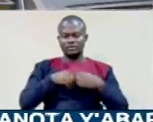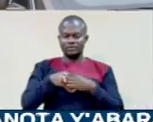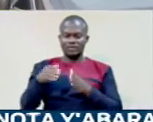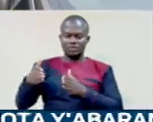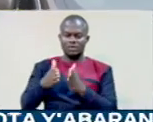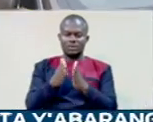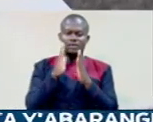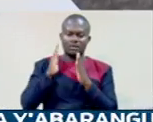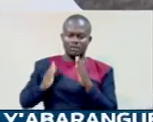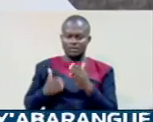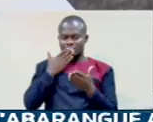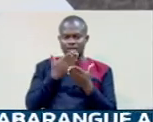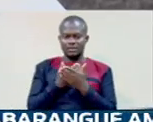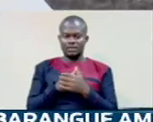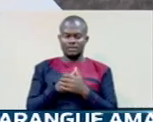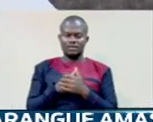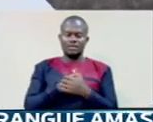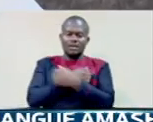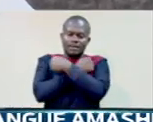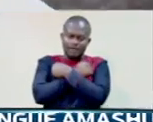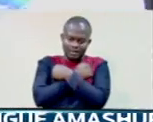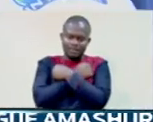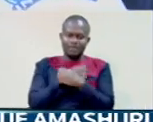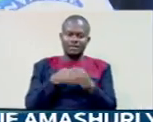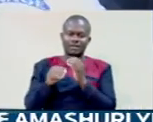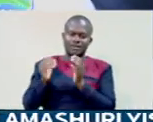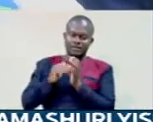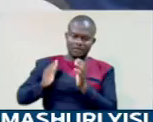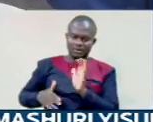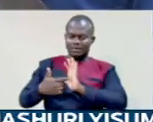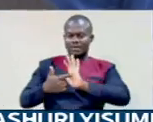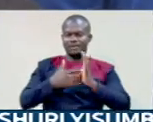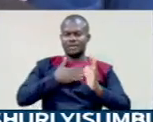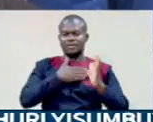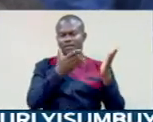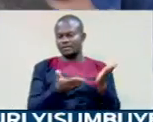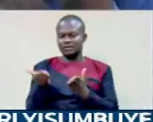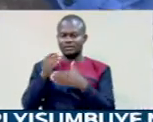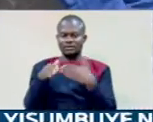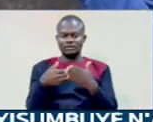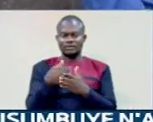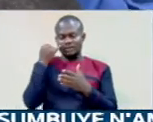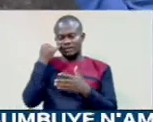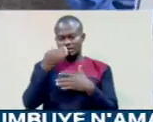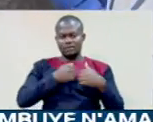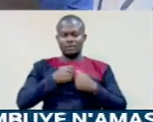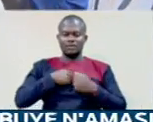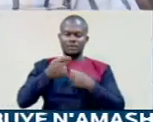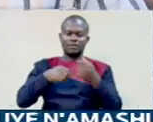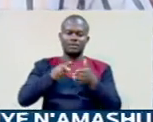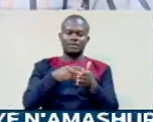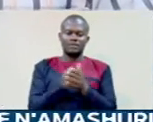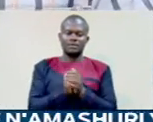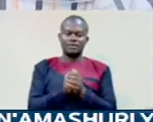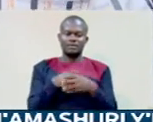hagati bari bitwaye neza. Abakunzi b'igare mu karere ka Huye bongeye kugaragaza ibyishimo byo kwakira igare ngo nubwo abanyarwanda bikomeje kwanga.